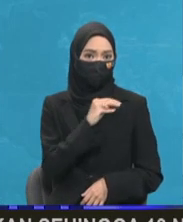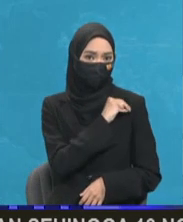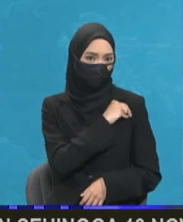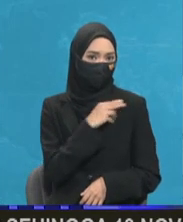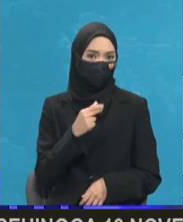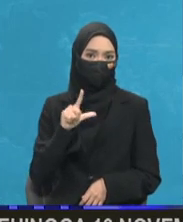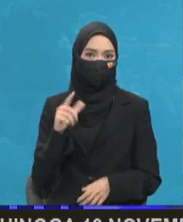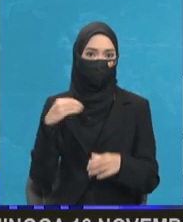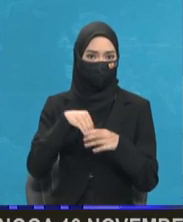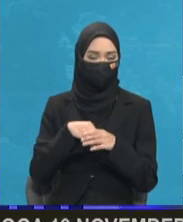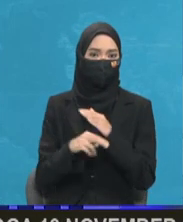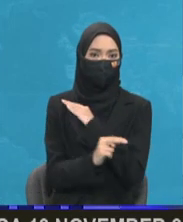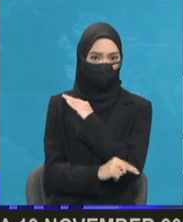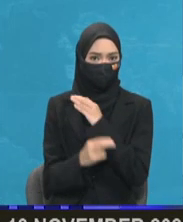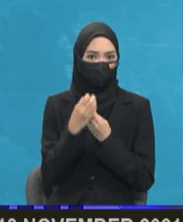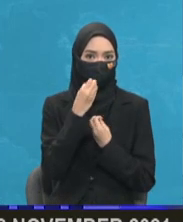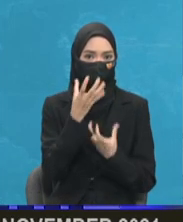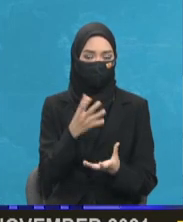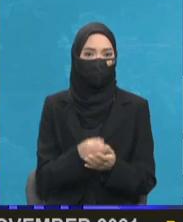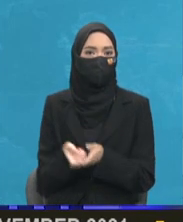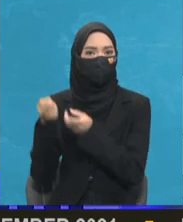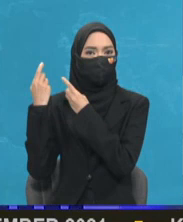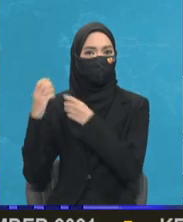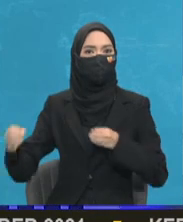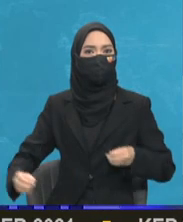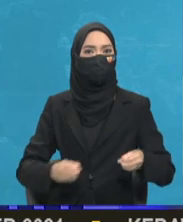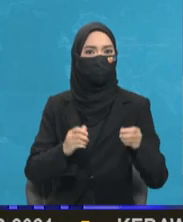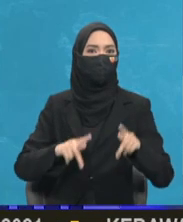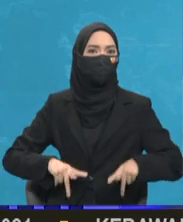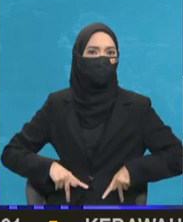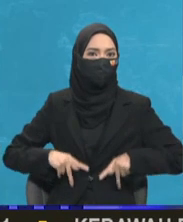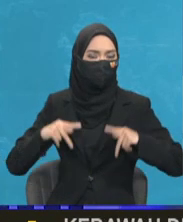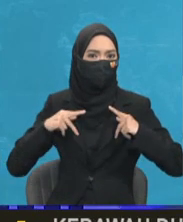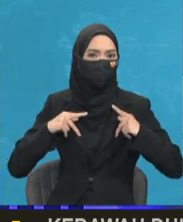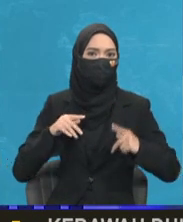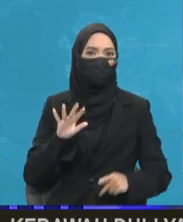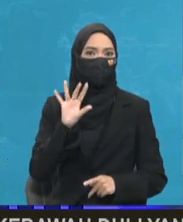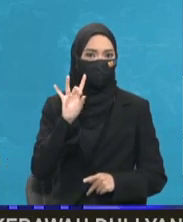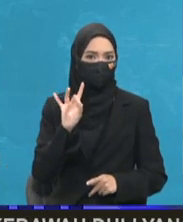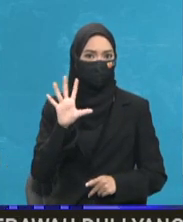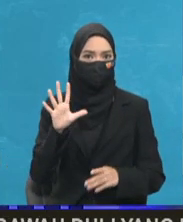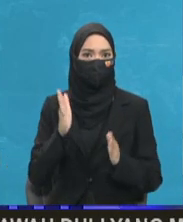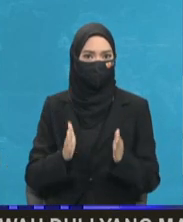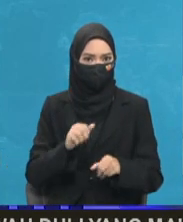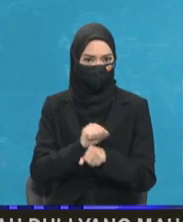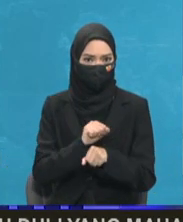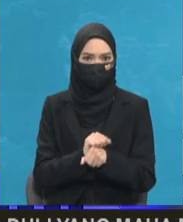menyatakan sejak operasi boleh dijalankan 85 bekerja didapati melakukan kesalahan